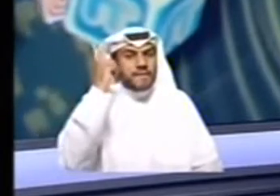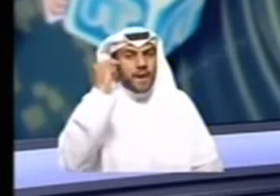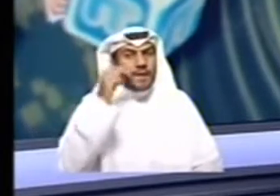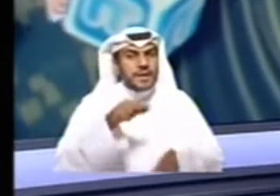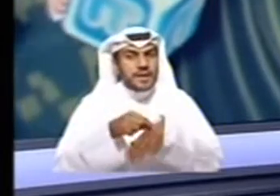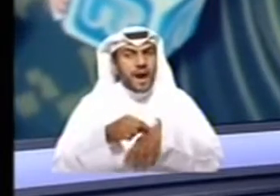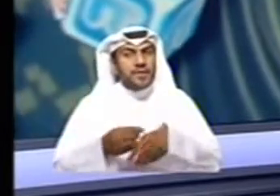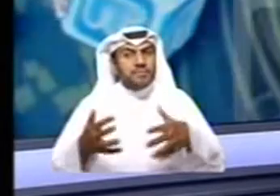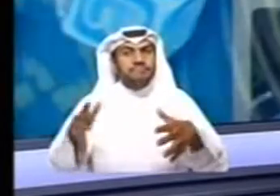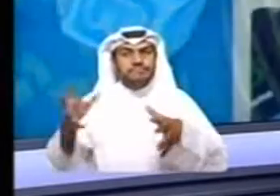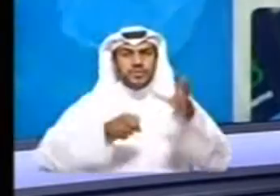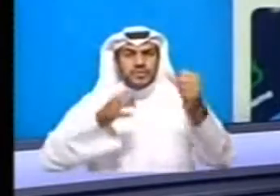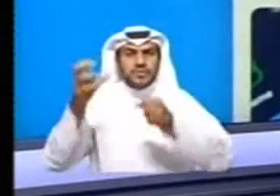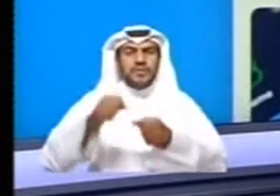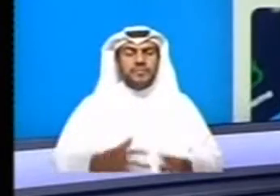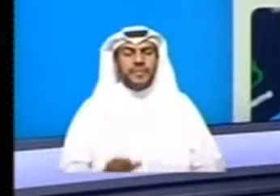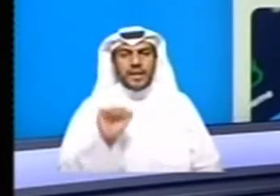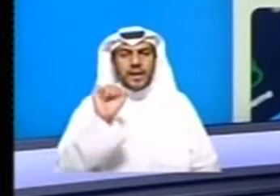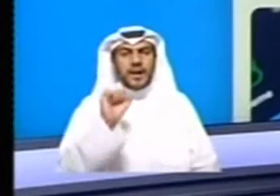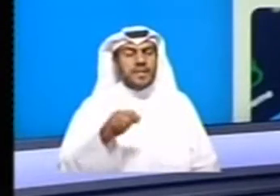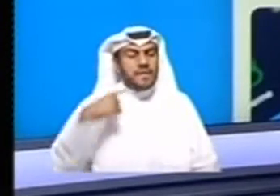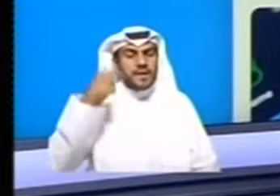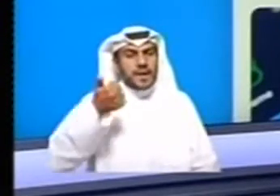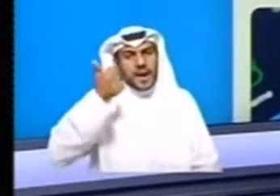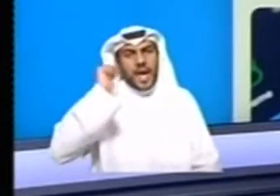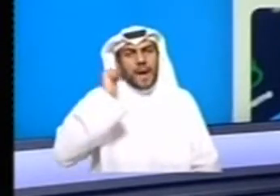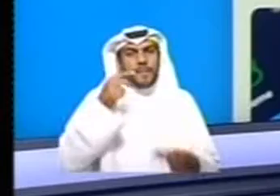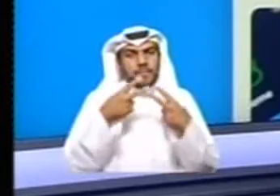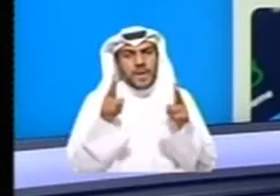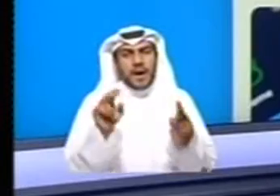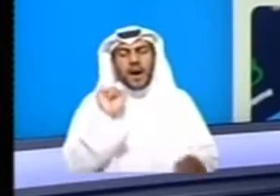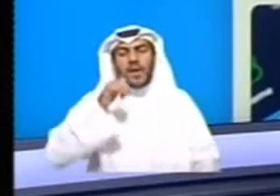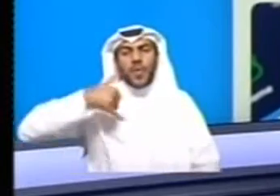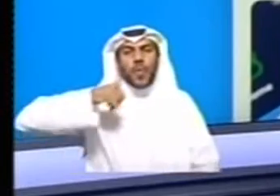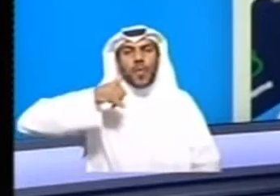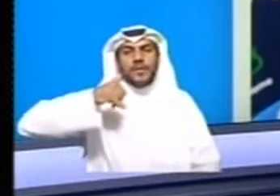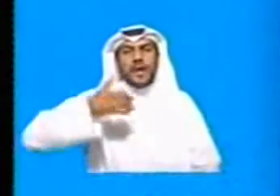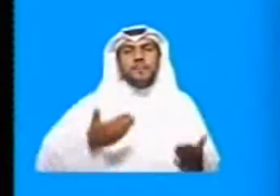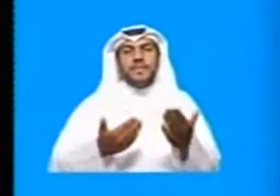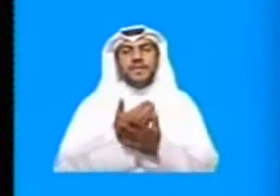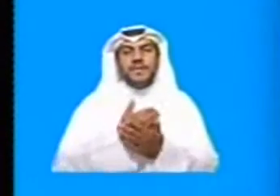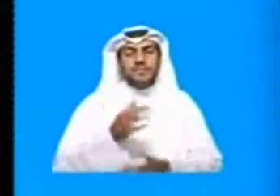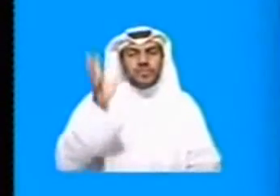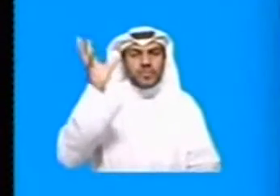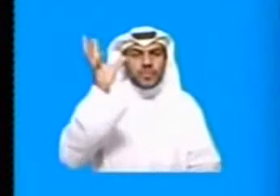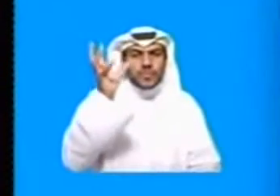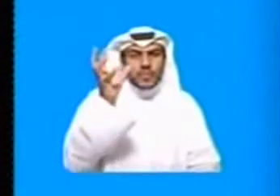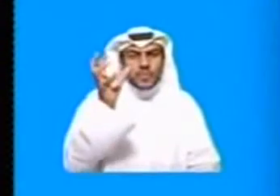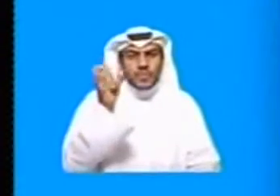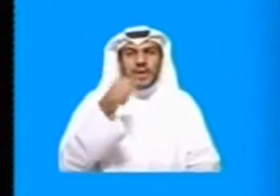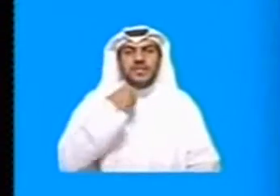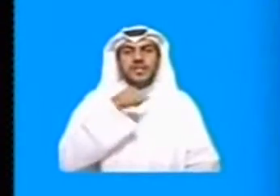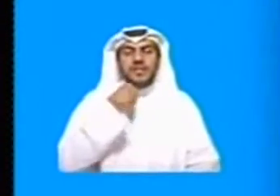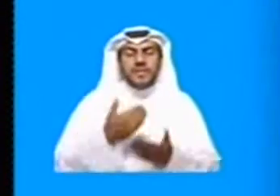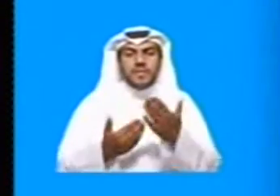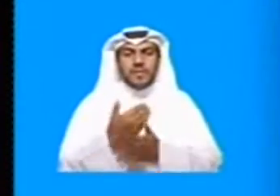الجديدة التي تفيد الجميع. المغردون تفاعلوا أمس مع تحديث تطبيق واتساب الجديد الذي حمل معه العديد من المزايا